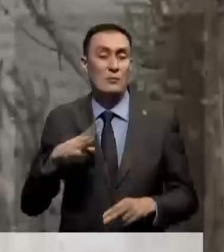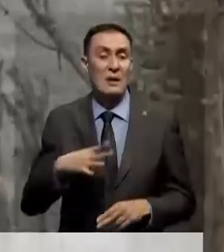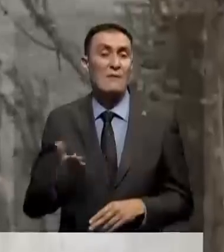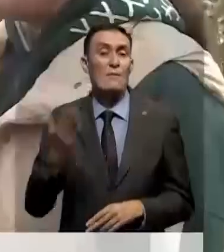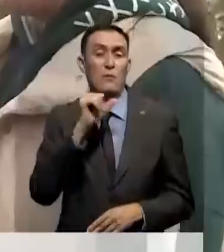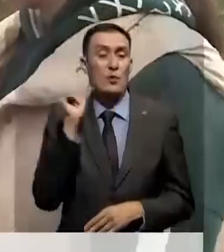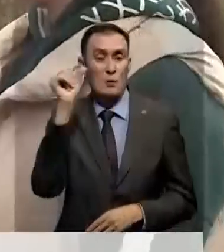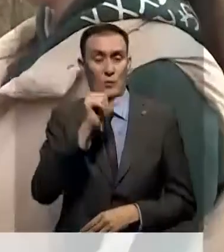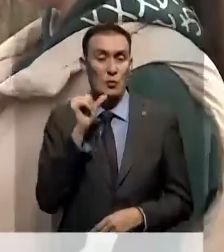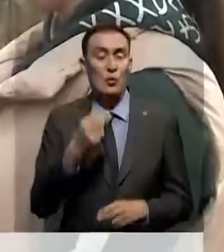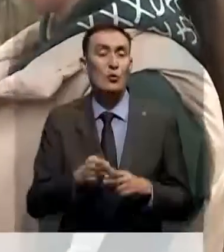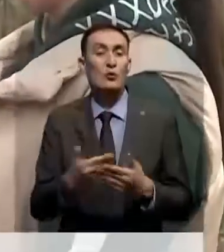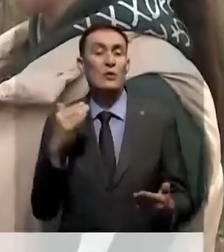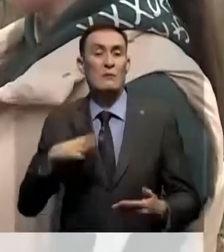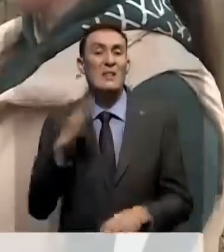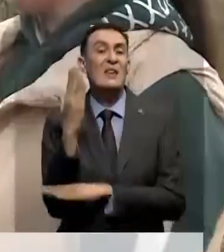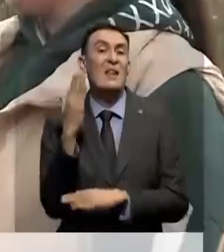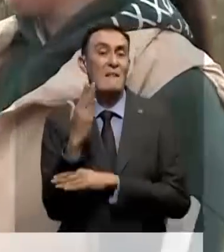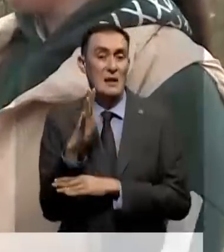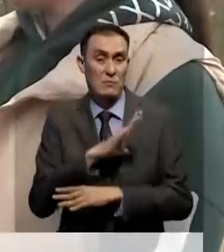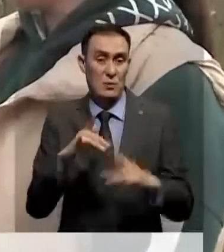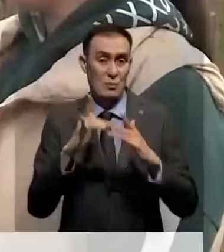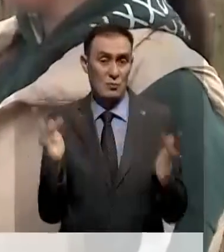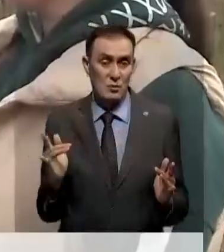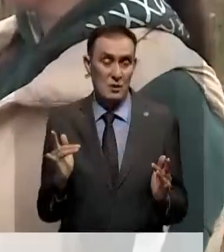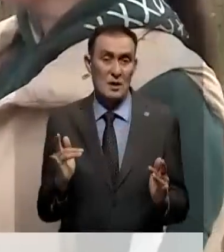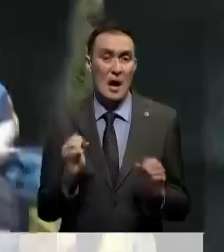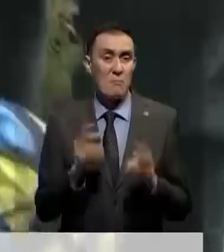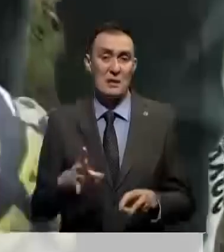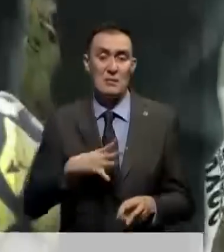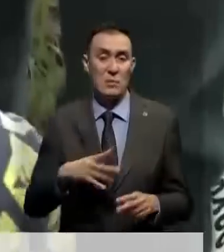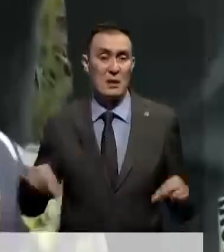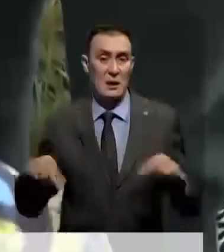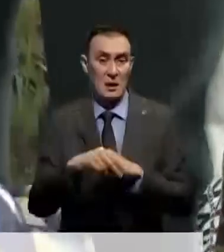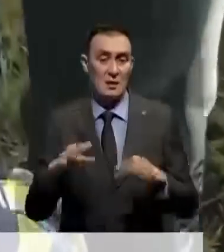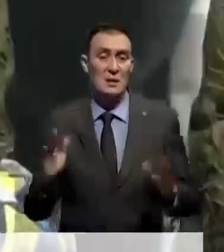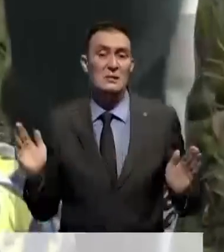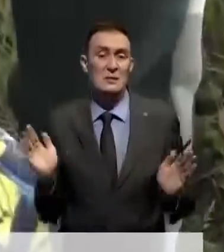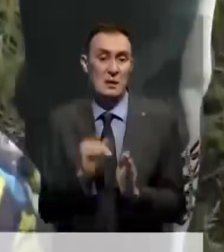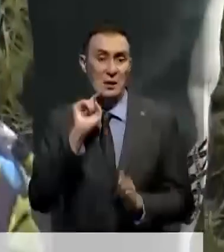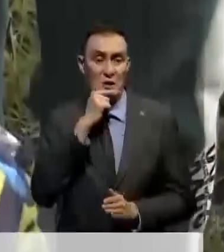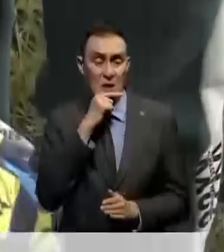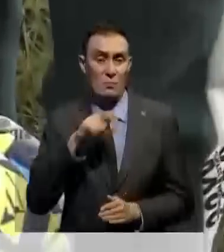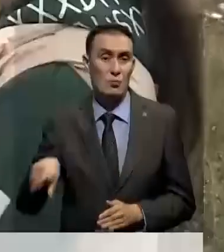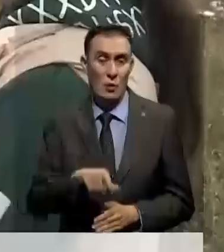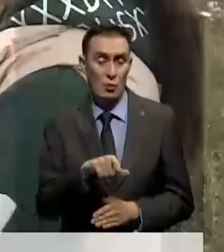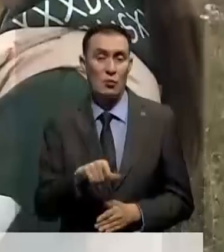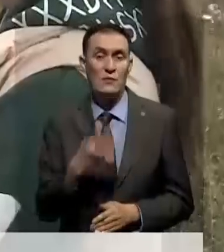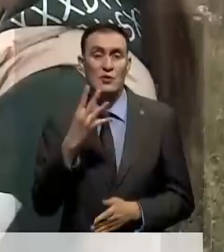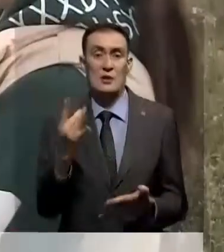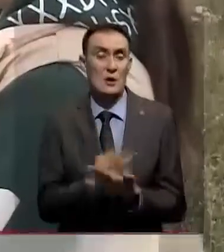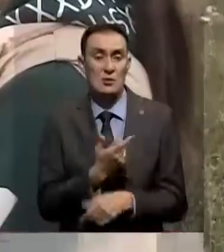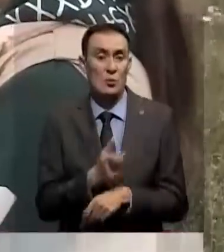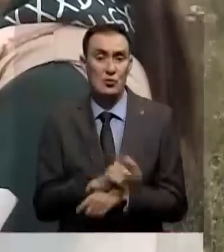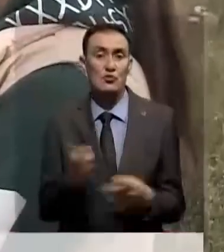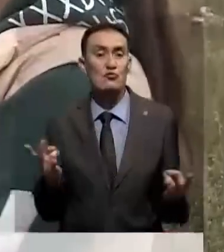прошлом году. До этого был он деревянный, там ужасно ходить. И путь сокращается раза в 4, наверное. Это очень